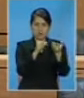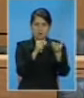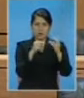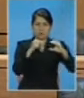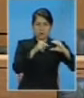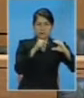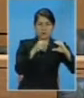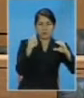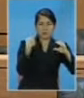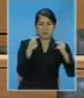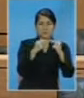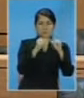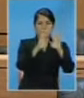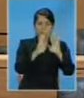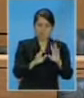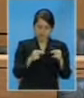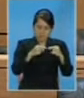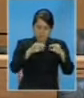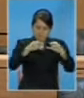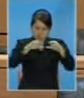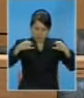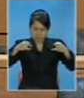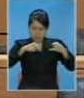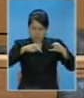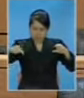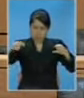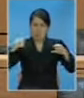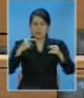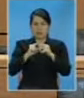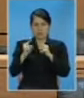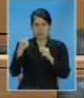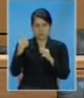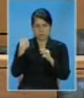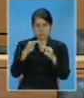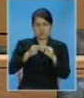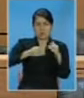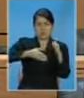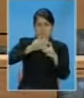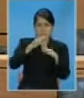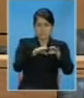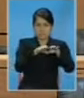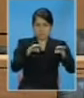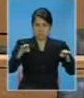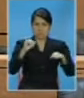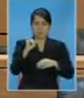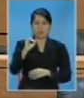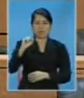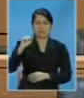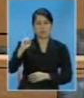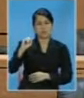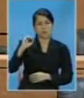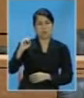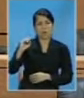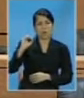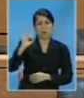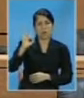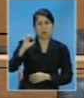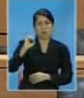แก้วนำแสงว่าผู้ผลิตจะต้องผ่านมาตรฐาน ISO 9001นะครับผมจะไม่ลง